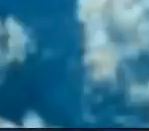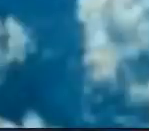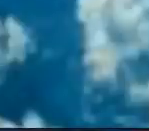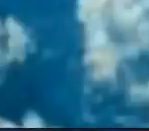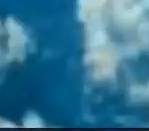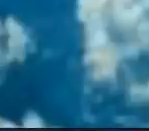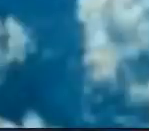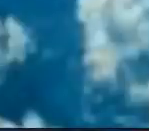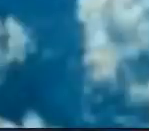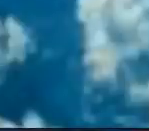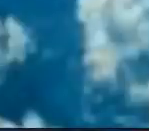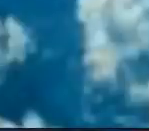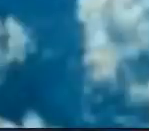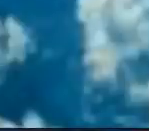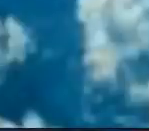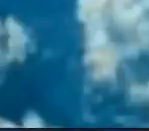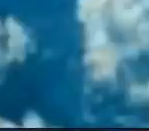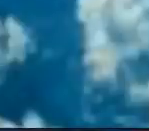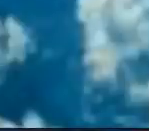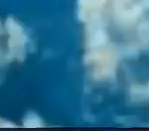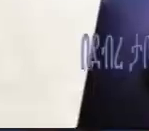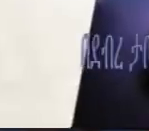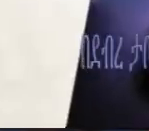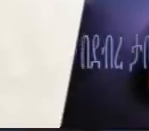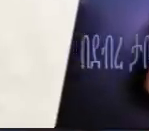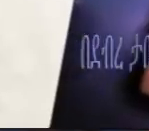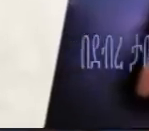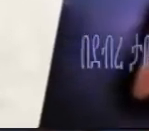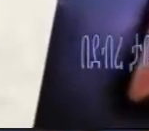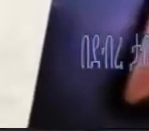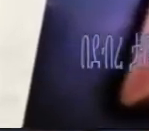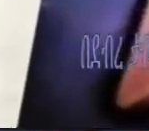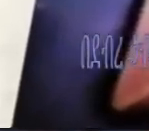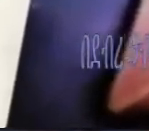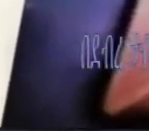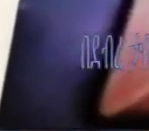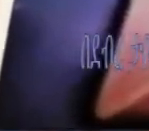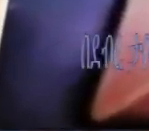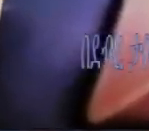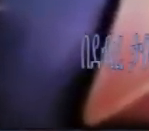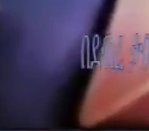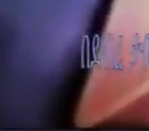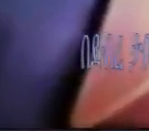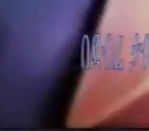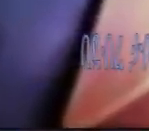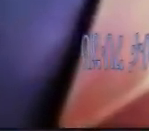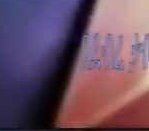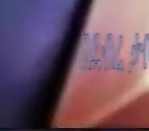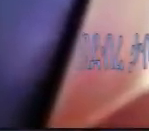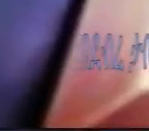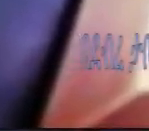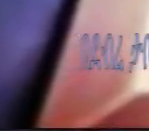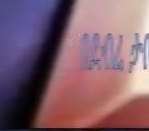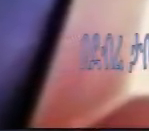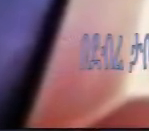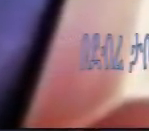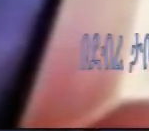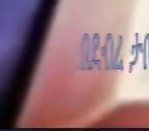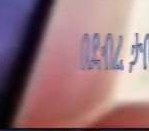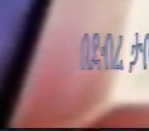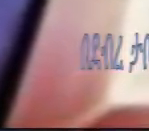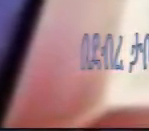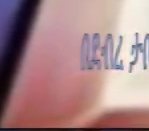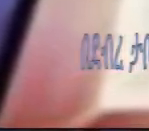ከሰማይ ቃል መጣ ኖ የደብረ ታቦርን በዓል በጋራ እናክብር። ኦድናስ 12:7 ዓመተ